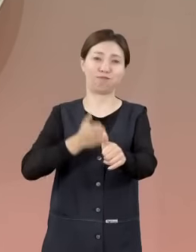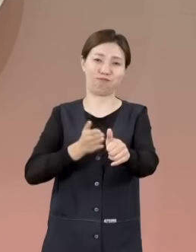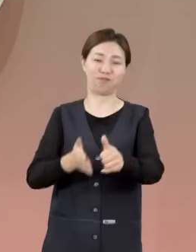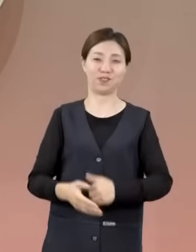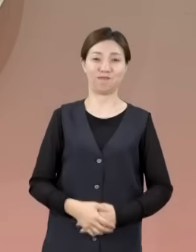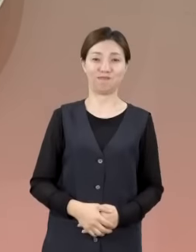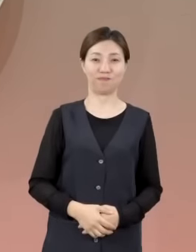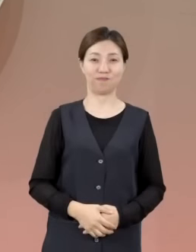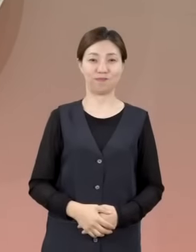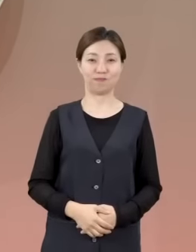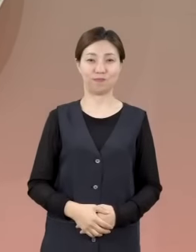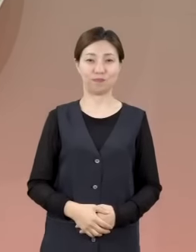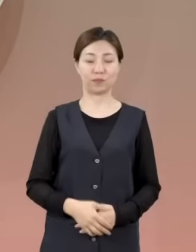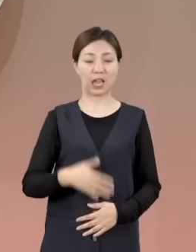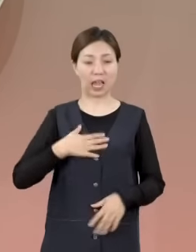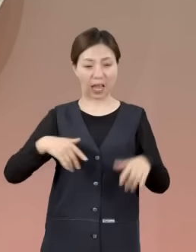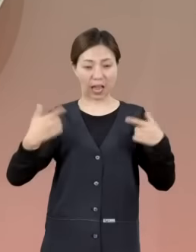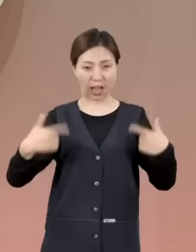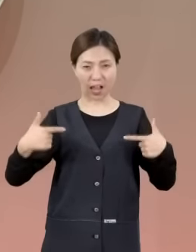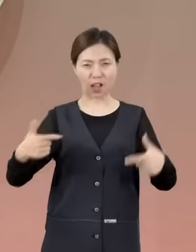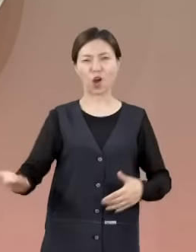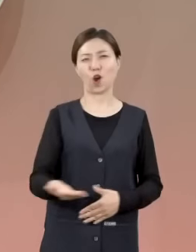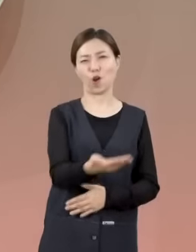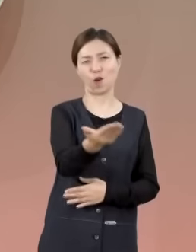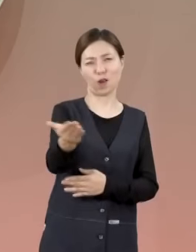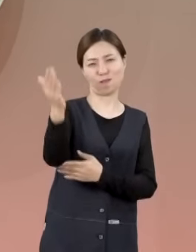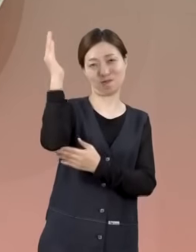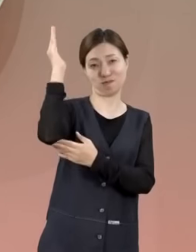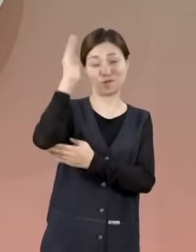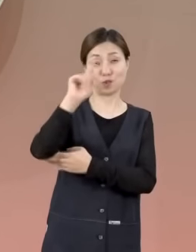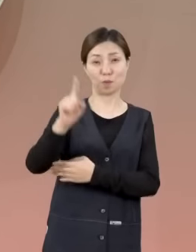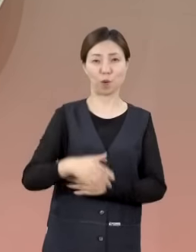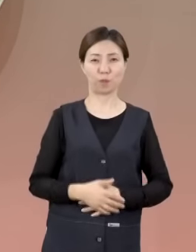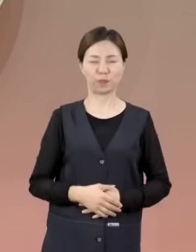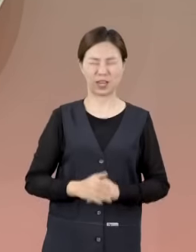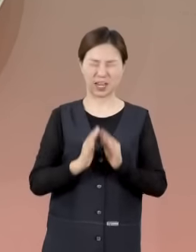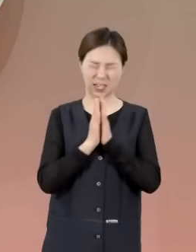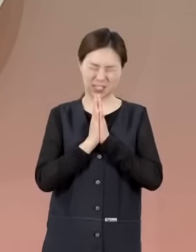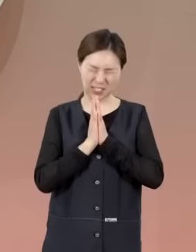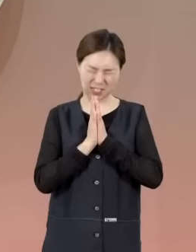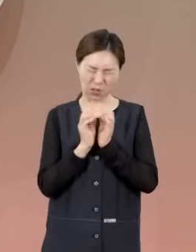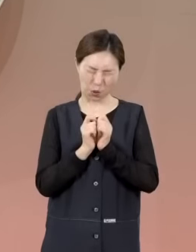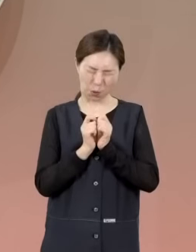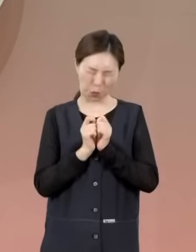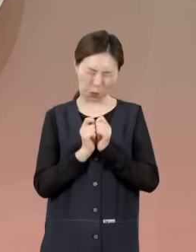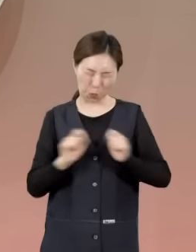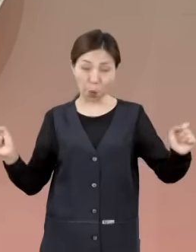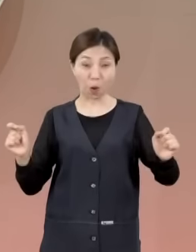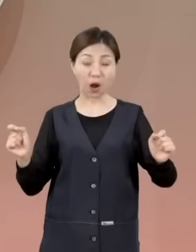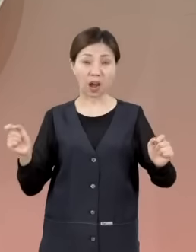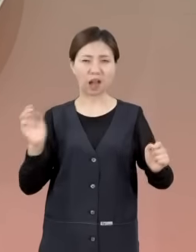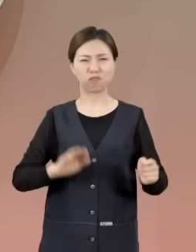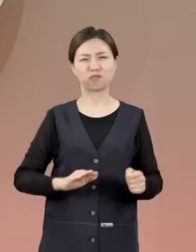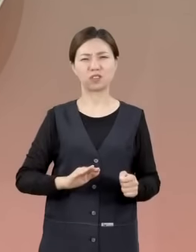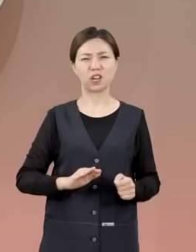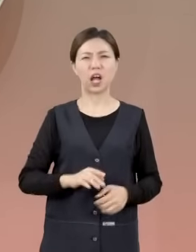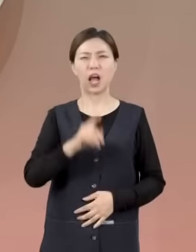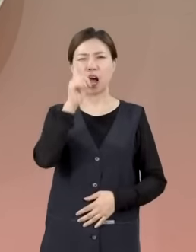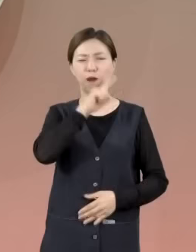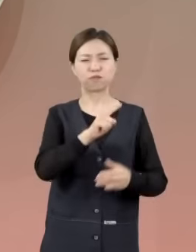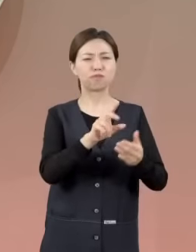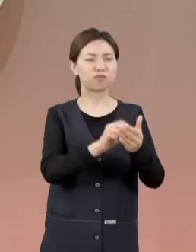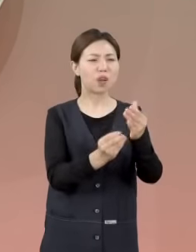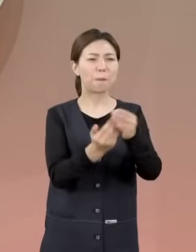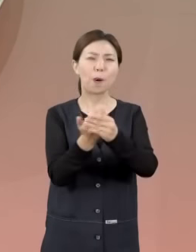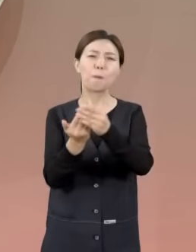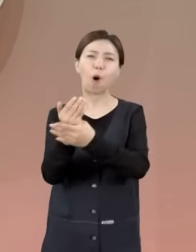바랍니다 불자 여러분 제가 늘 드리는 이야기가 있어요 기도를 많이